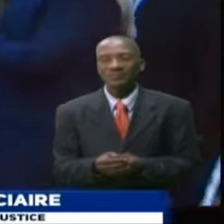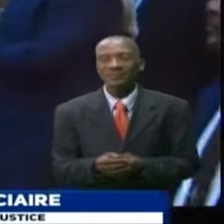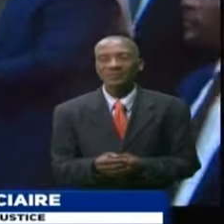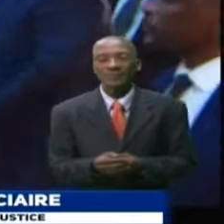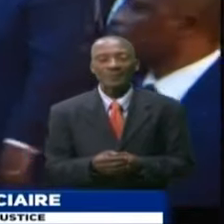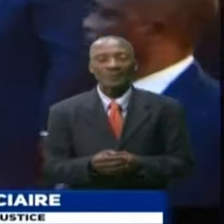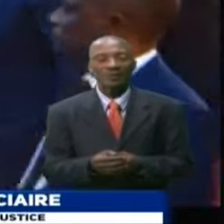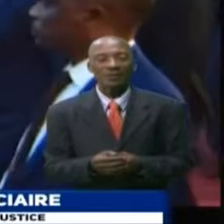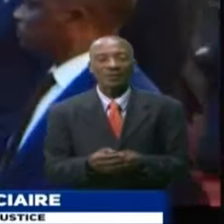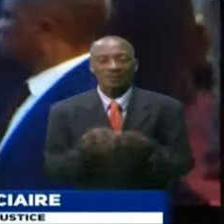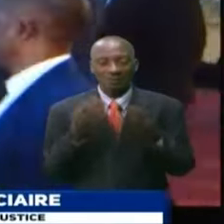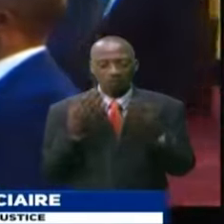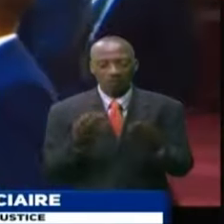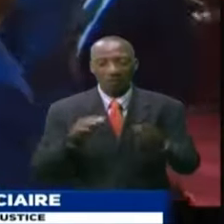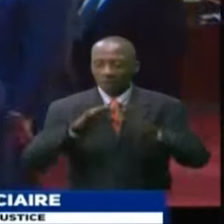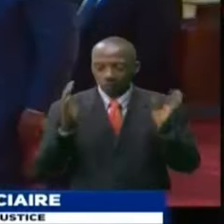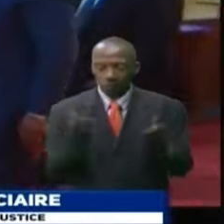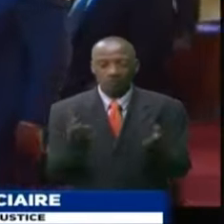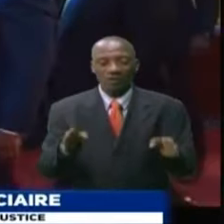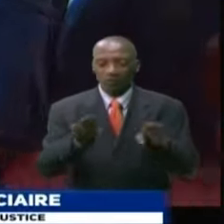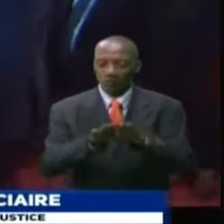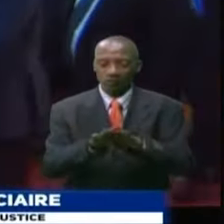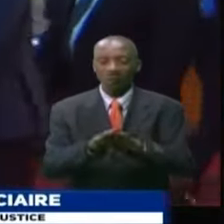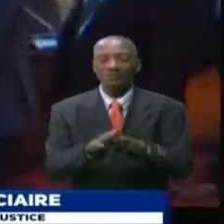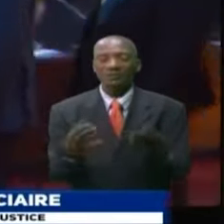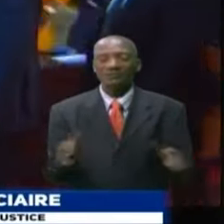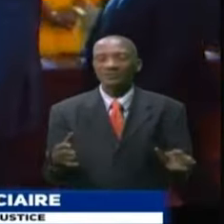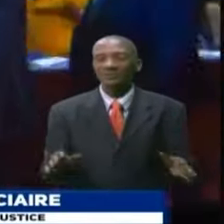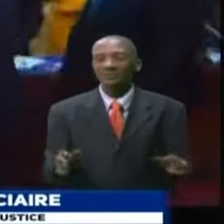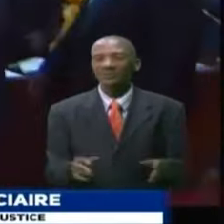ambiance que tout s'est clôturé.